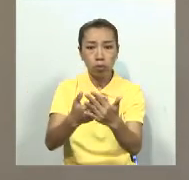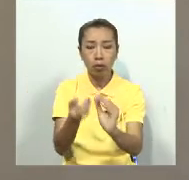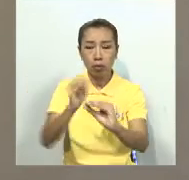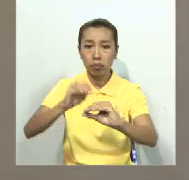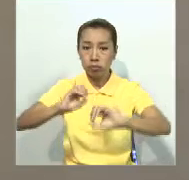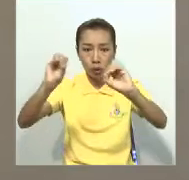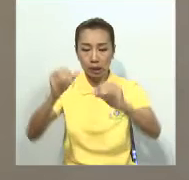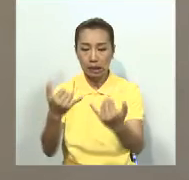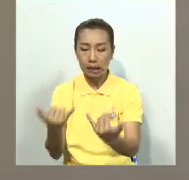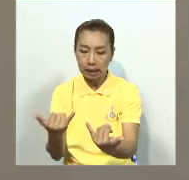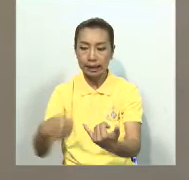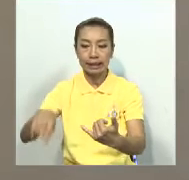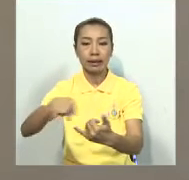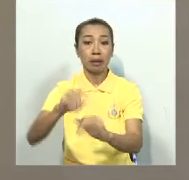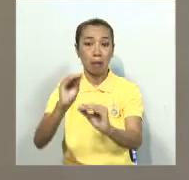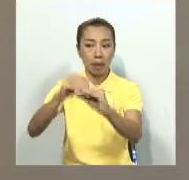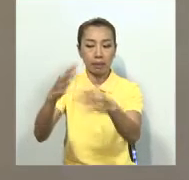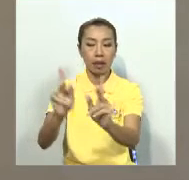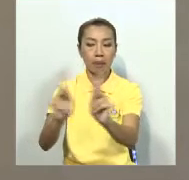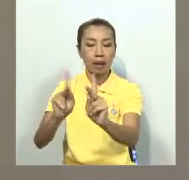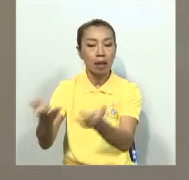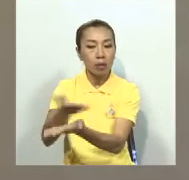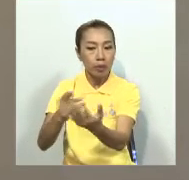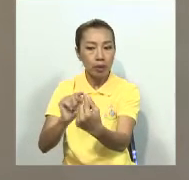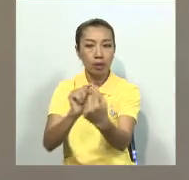ารณาต่อไปว่าจะทำยังไงนะครับ